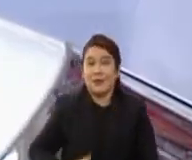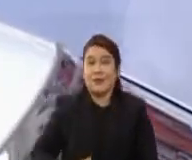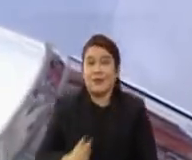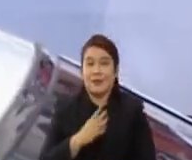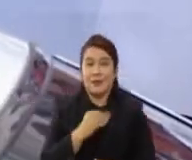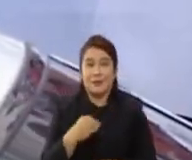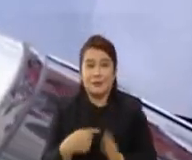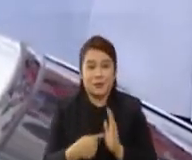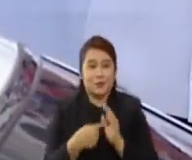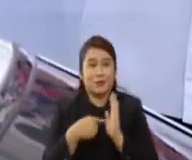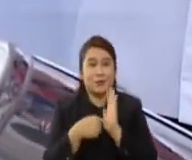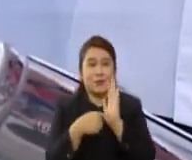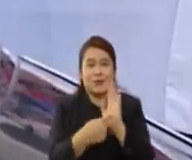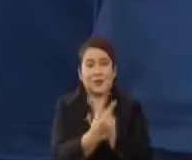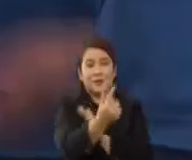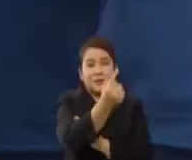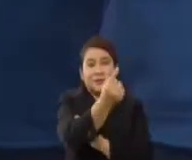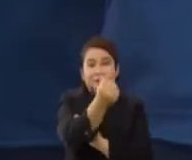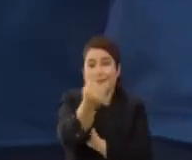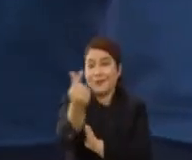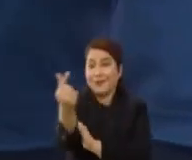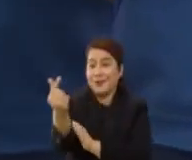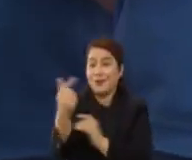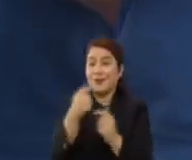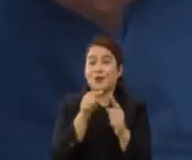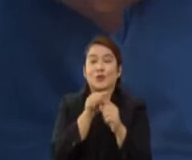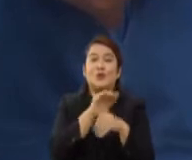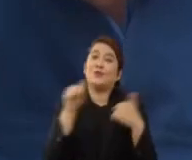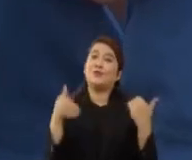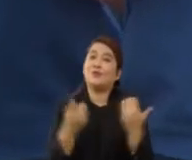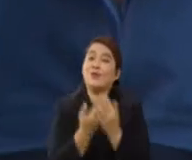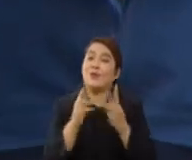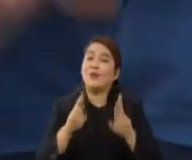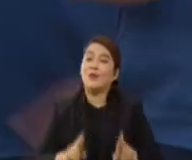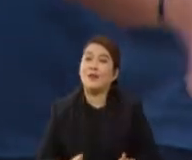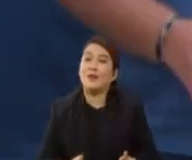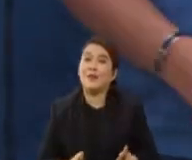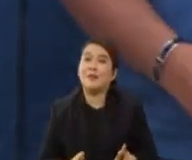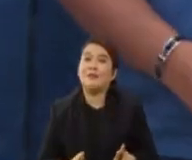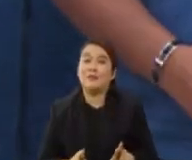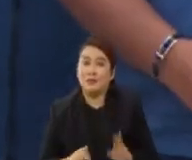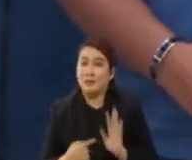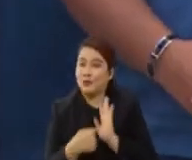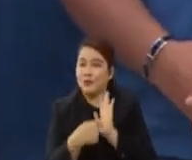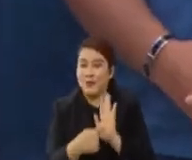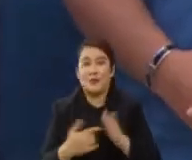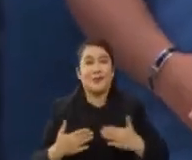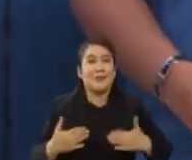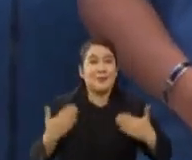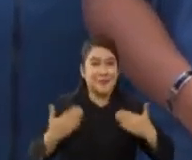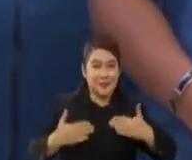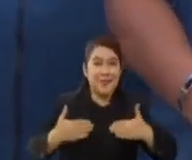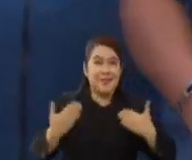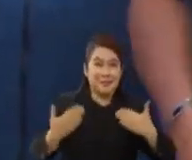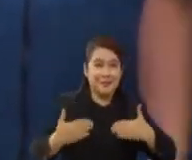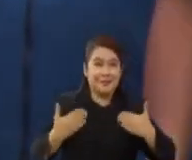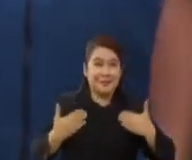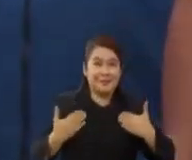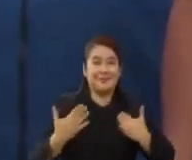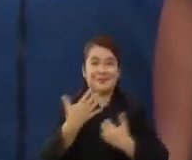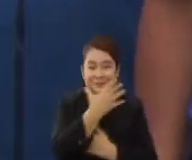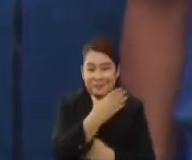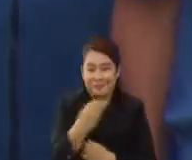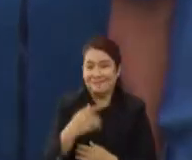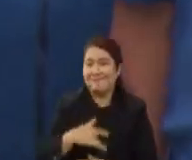memberikan simbol mini love kepada rakyat jelata seolah-olah menggambarkan kegembiraan dan